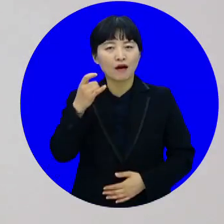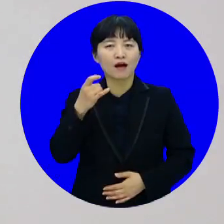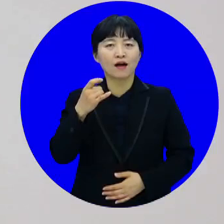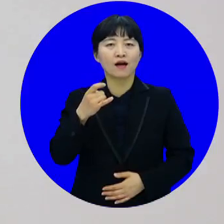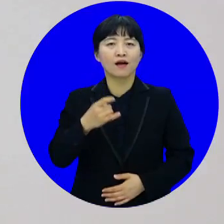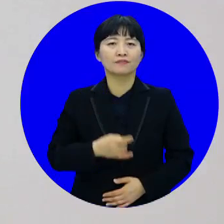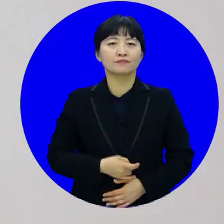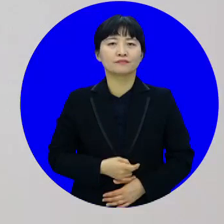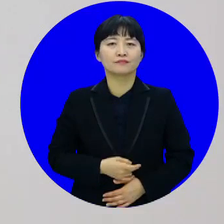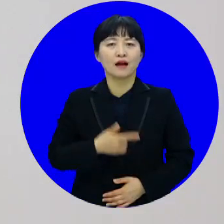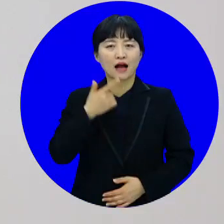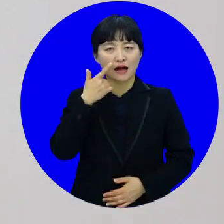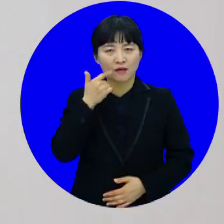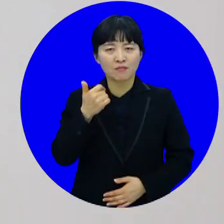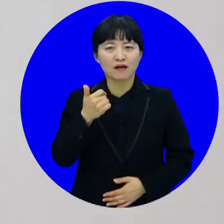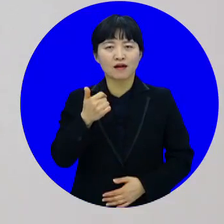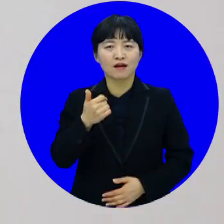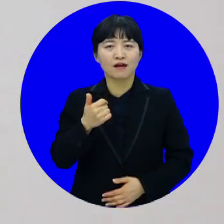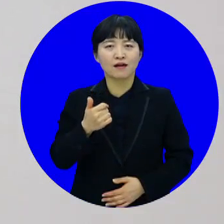엄마가